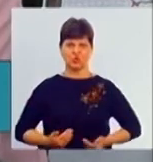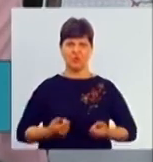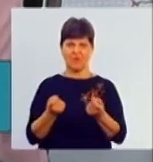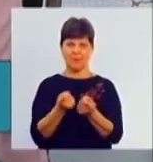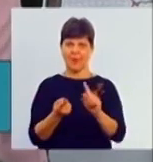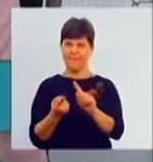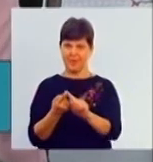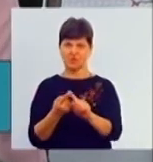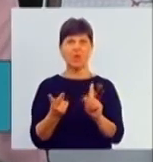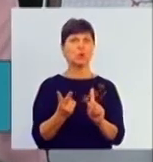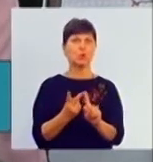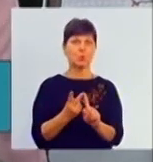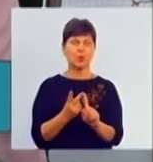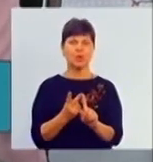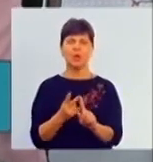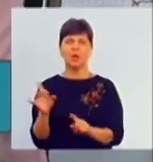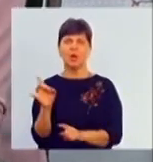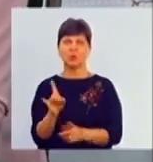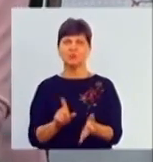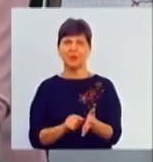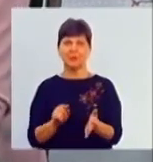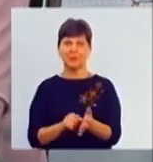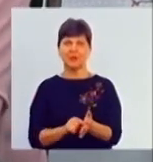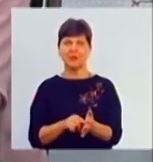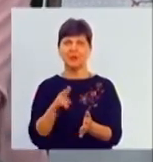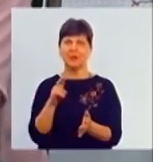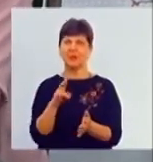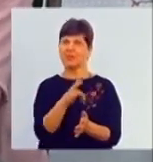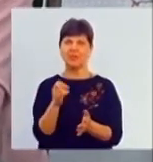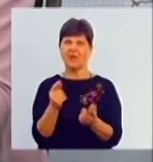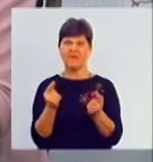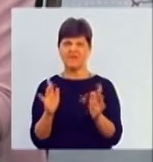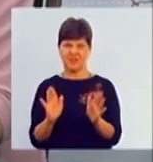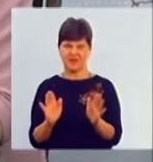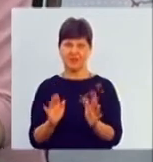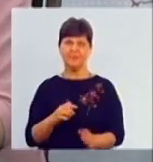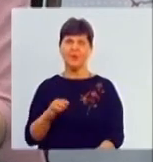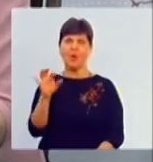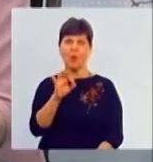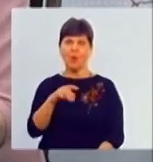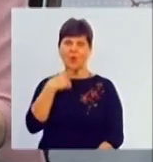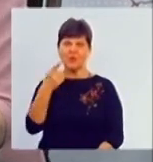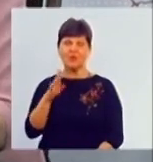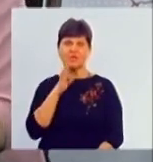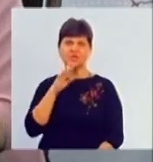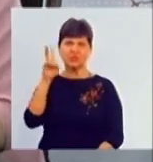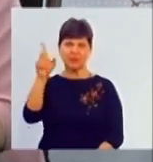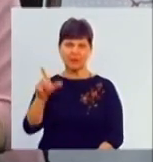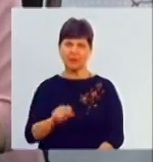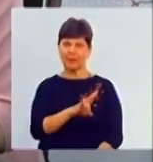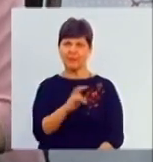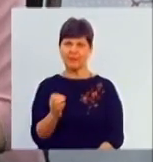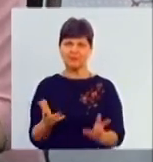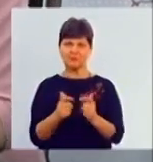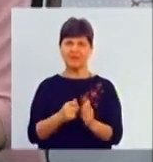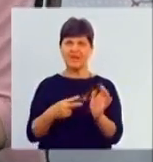Друге, розмір пенсії сам по собі невеликий. От коли я говорила про жінку, яка не зарахувала